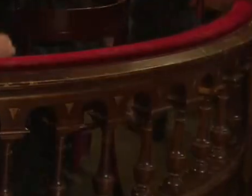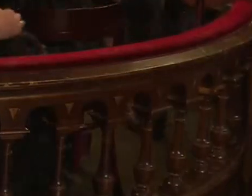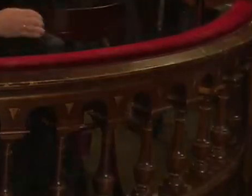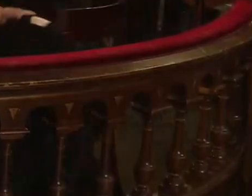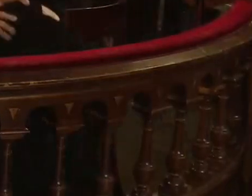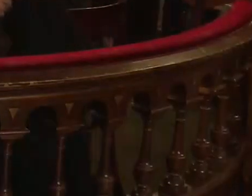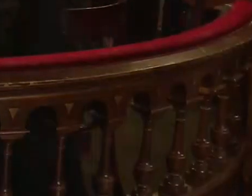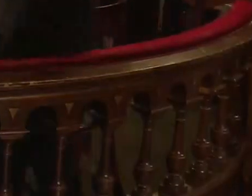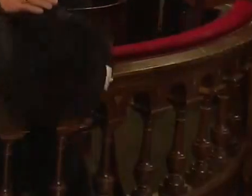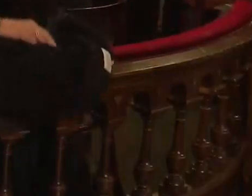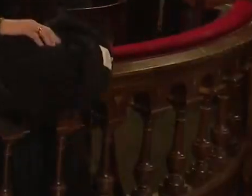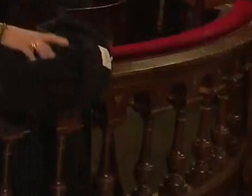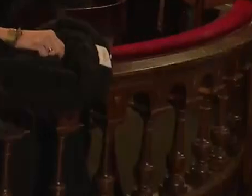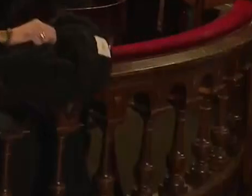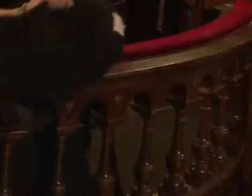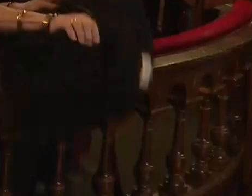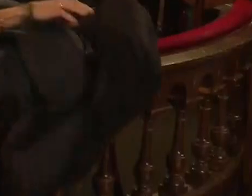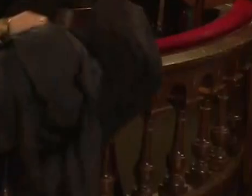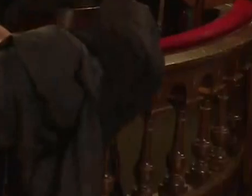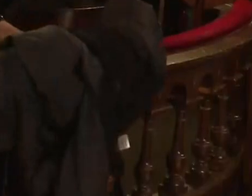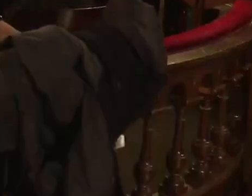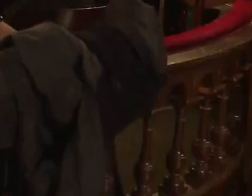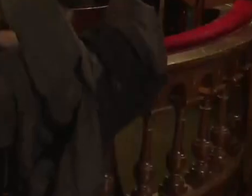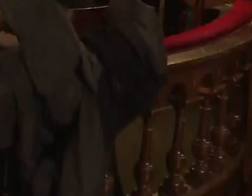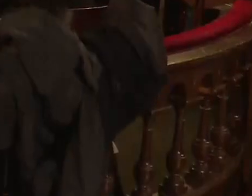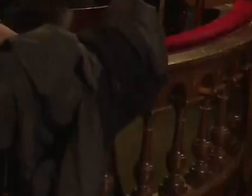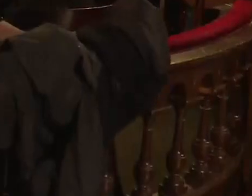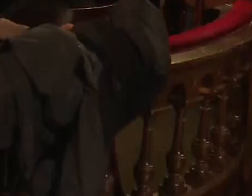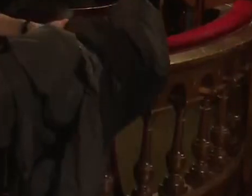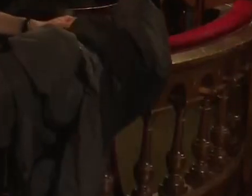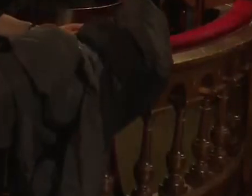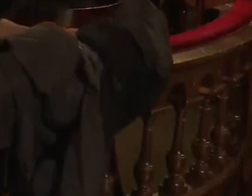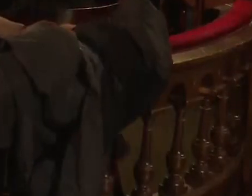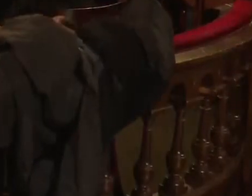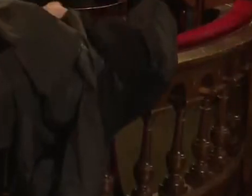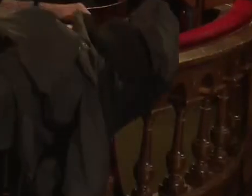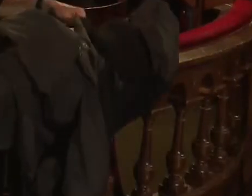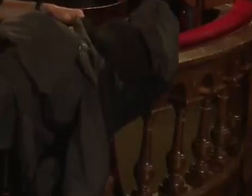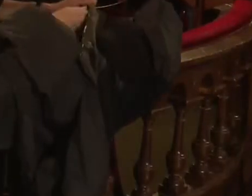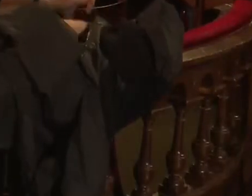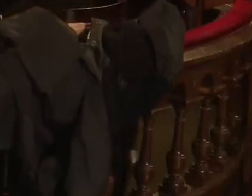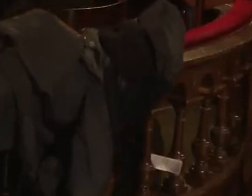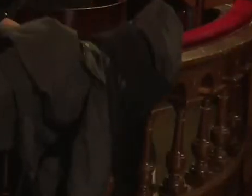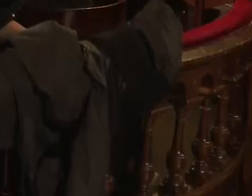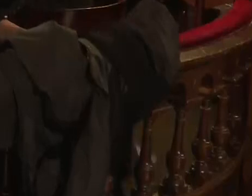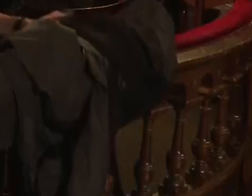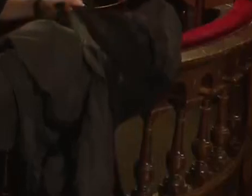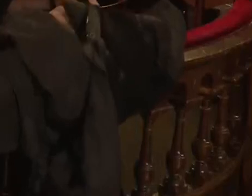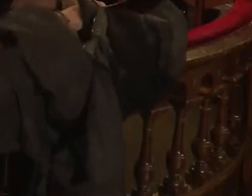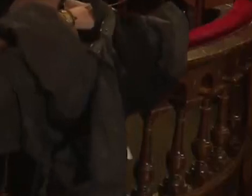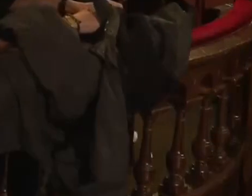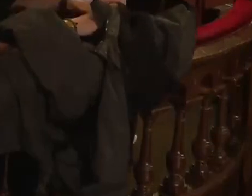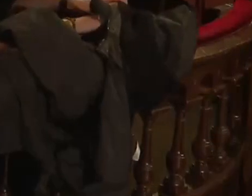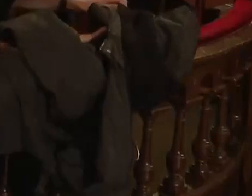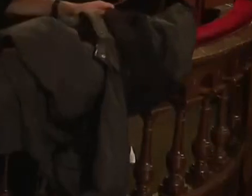Doncs aquest ple de febrer anem per començar. I començaríem, primer de tot, per l'aprovació de l'esborrany de l'acte de la sessió